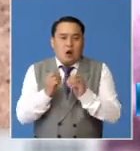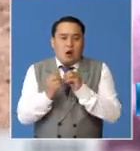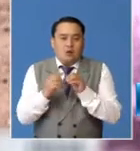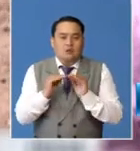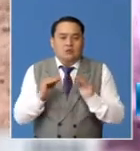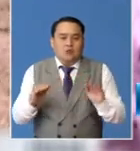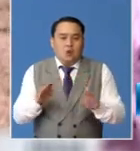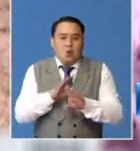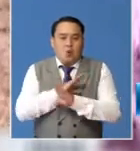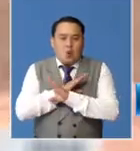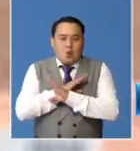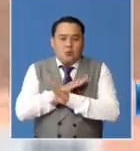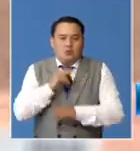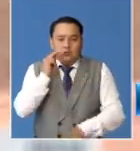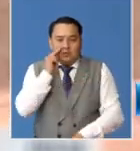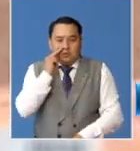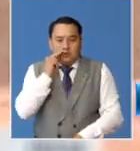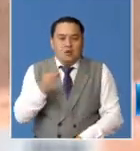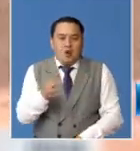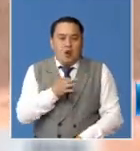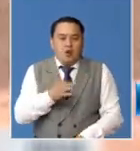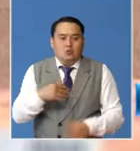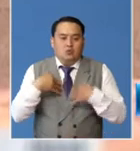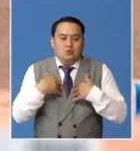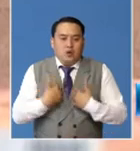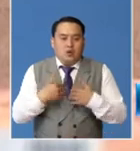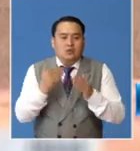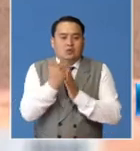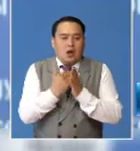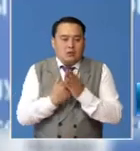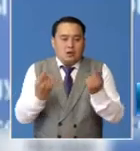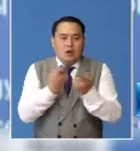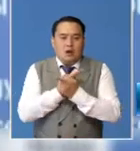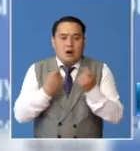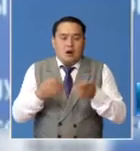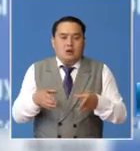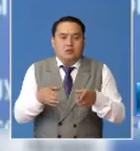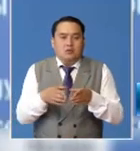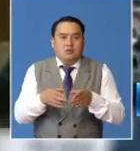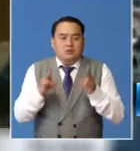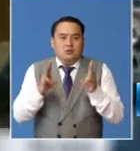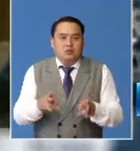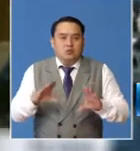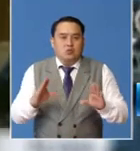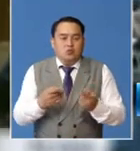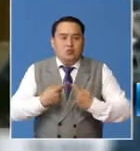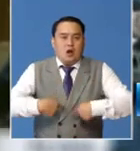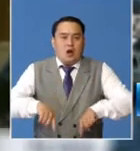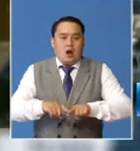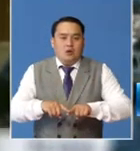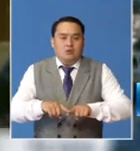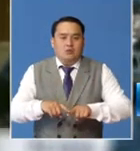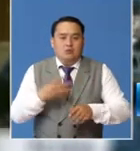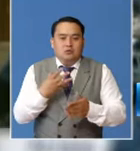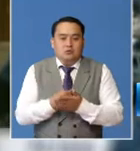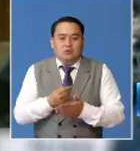Больше всего гибнет людей в Южно-Казахстанской области. Такую печальную статистику сегодня озвучили в Комитете по чрезвычайным ситуациям. Недооценка